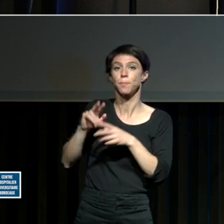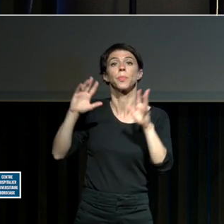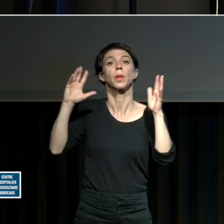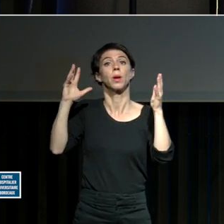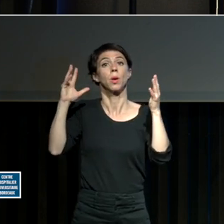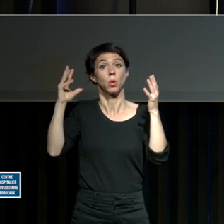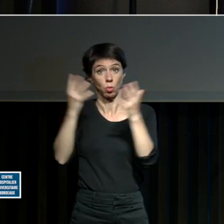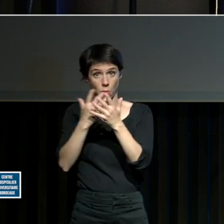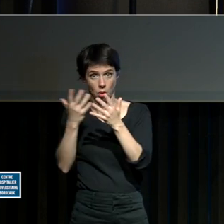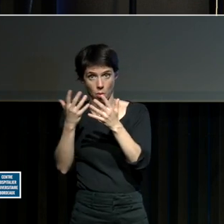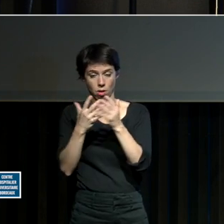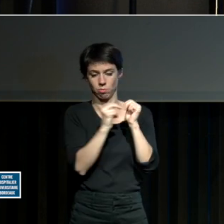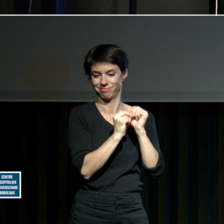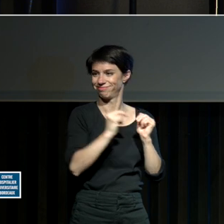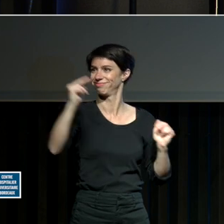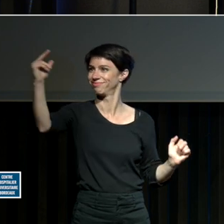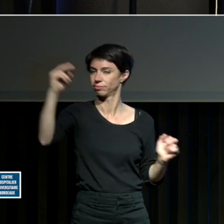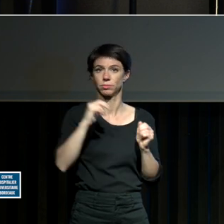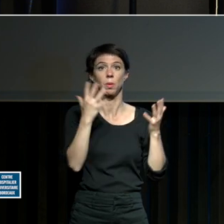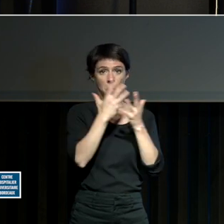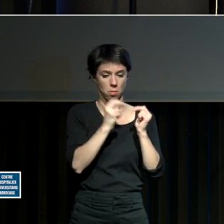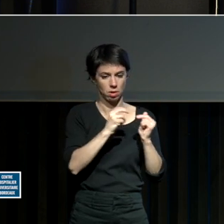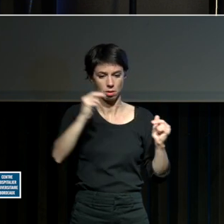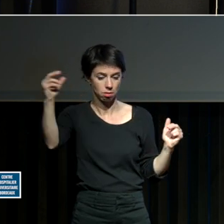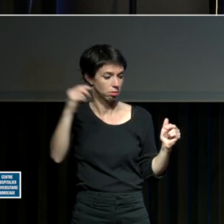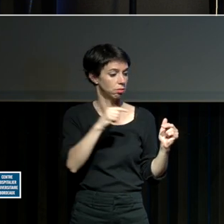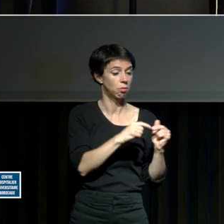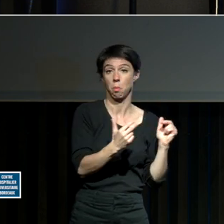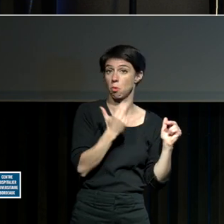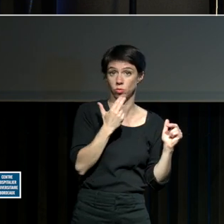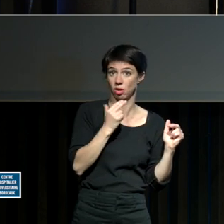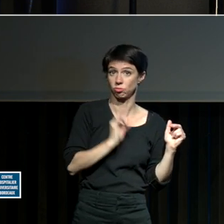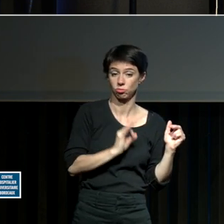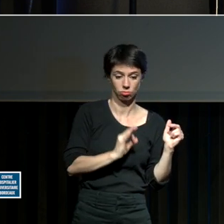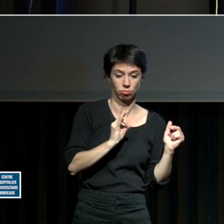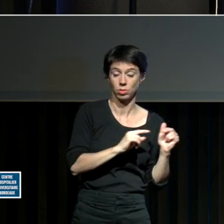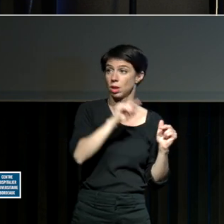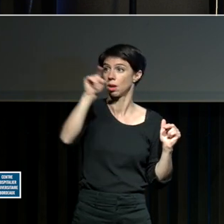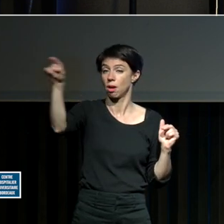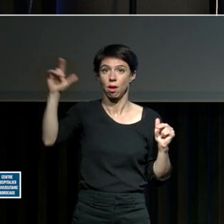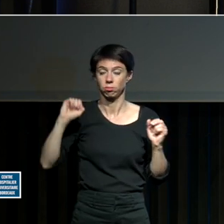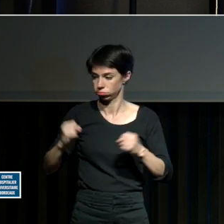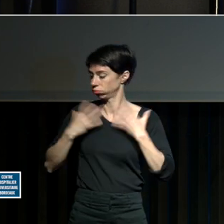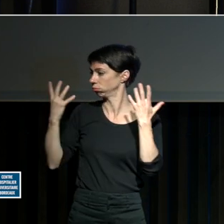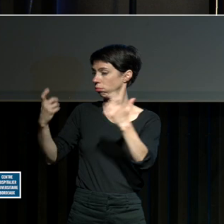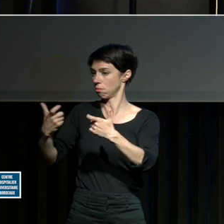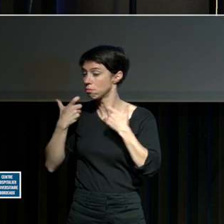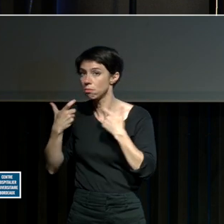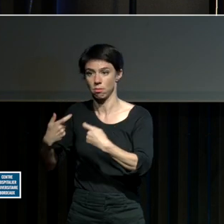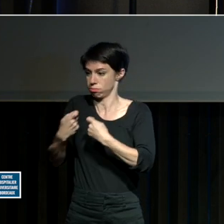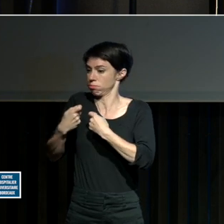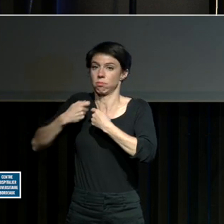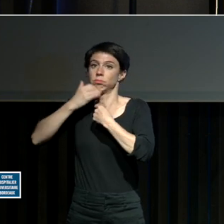de l'usage à la perte de contrôle, et ce qui nous permet finalement d'identifier un certain nombre